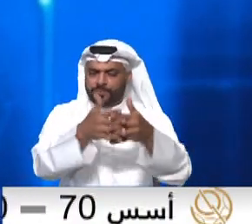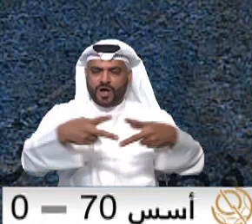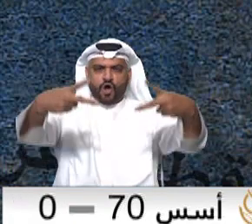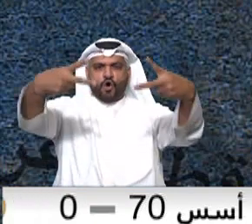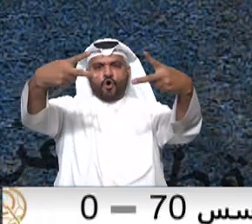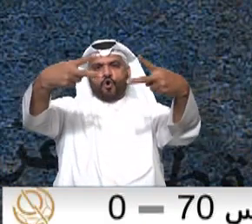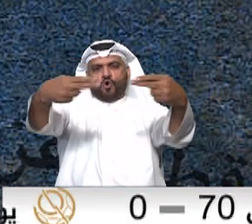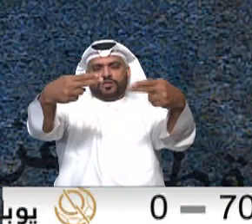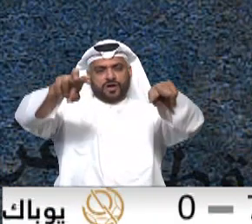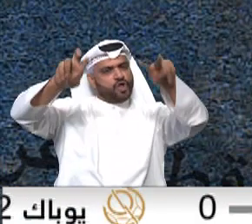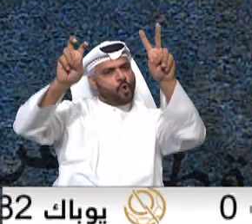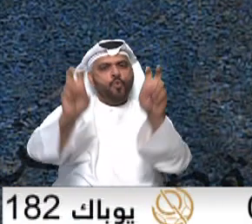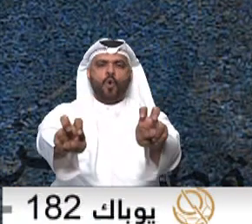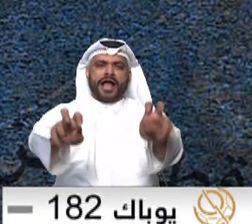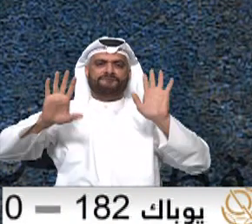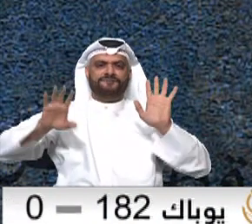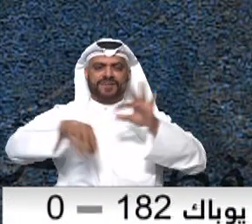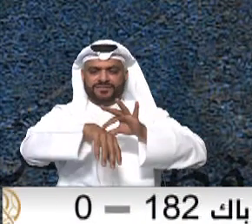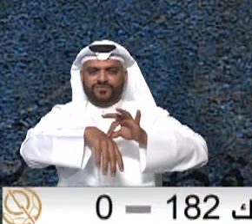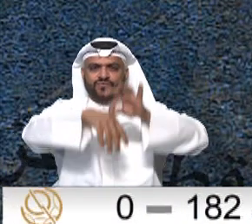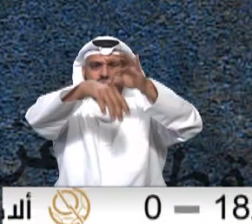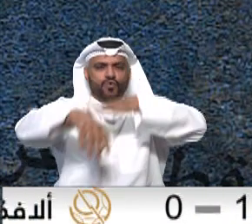هدنه انسانيه